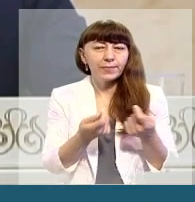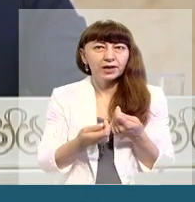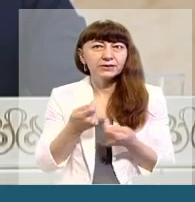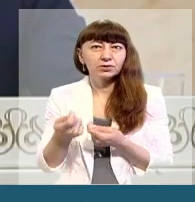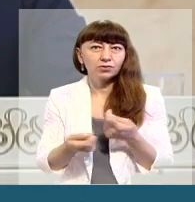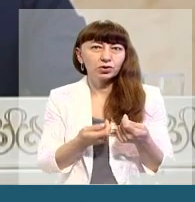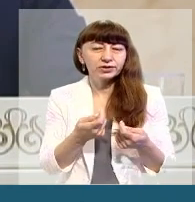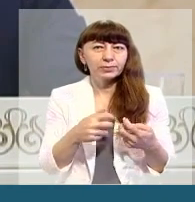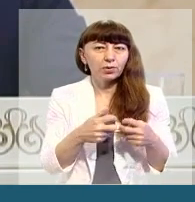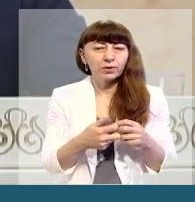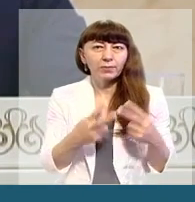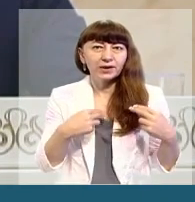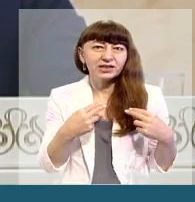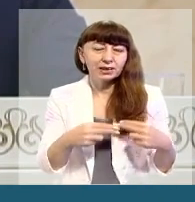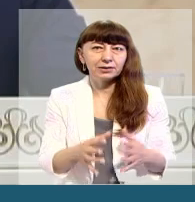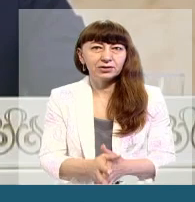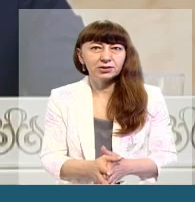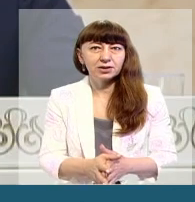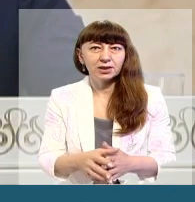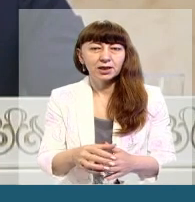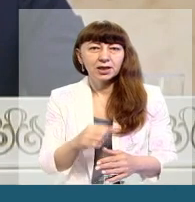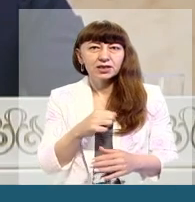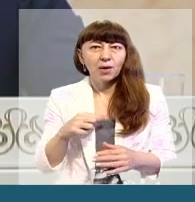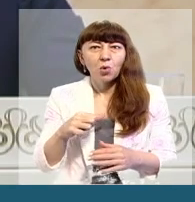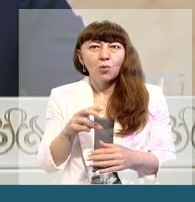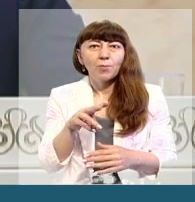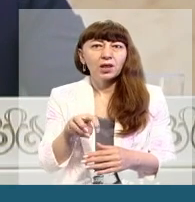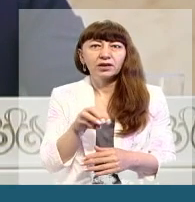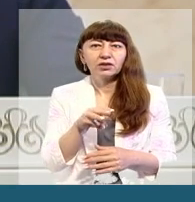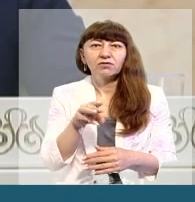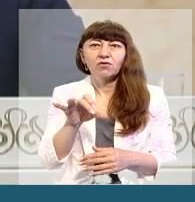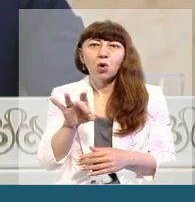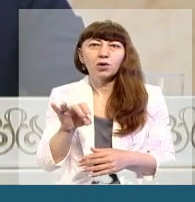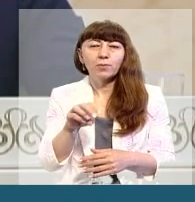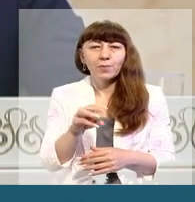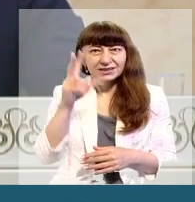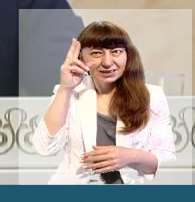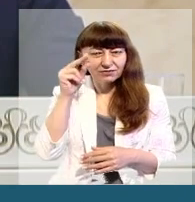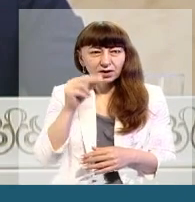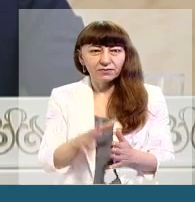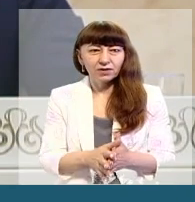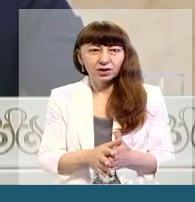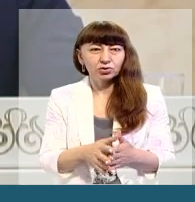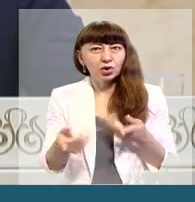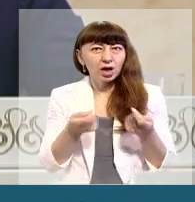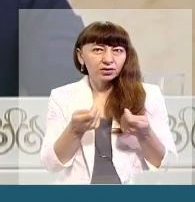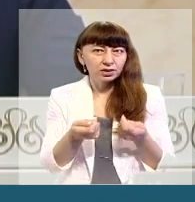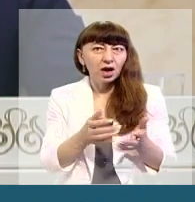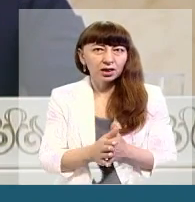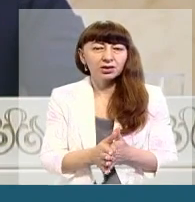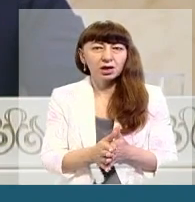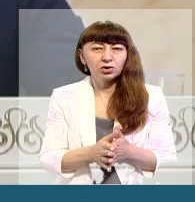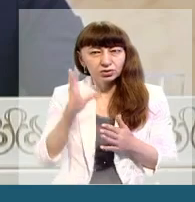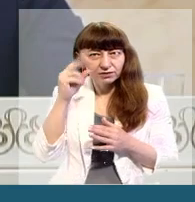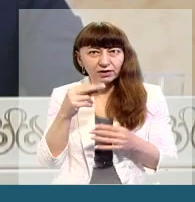Есть шероховатости по деятельности самой платформы. Я это говорю как человек, который цифровизацию курирует в министерстве, да, что